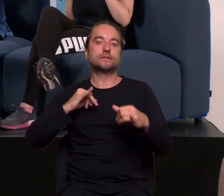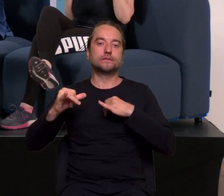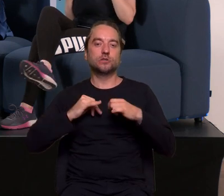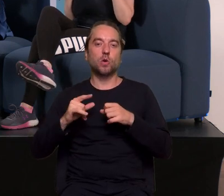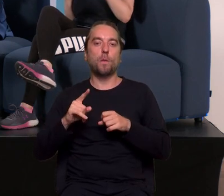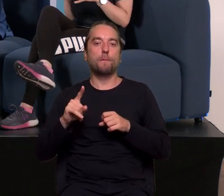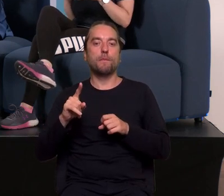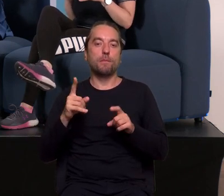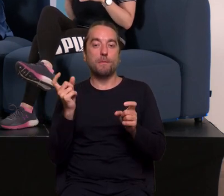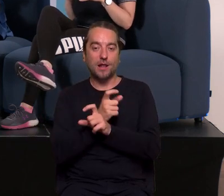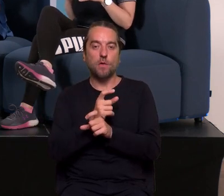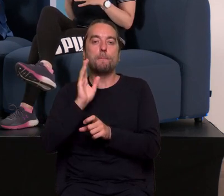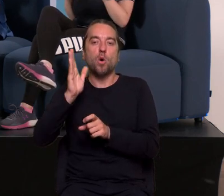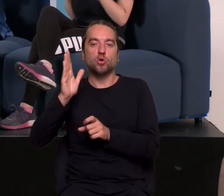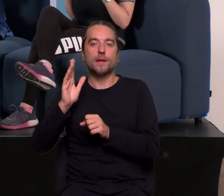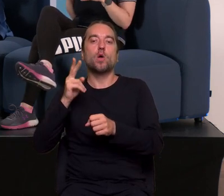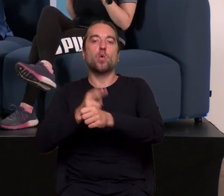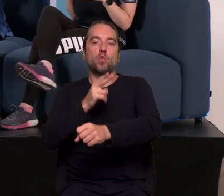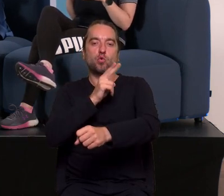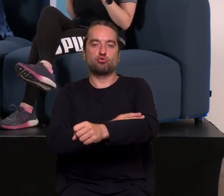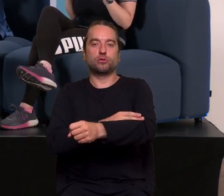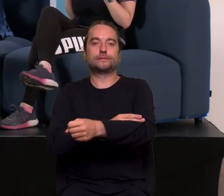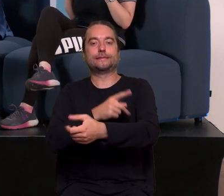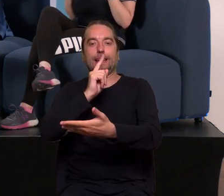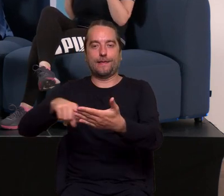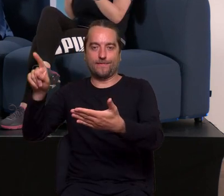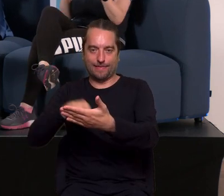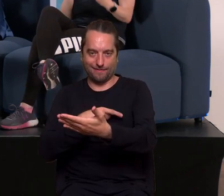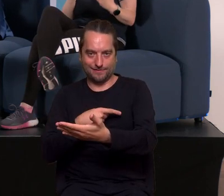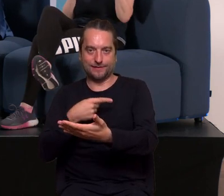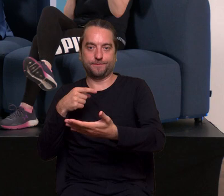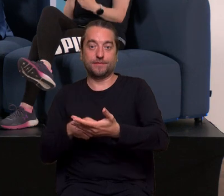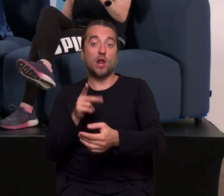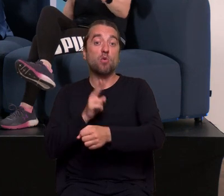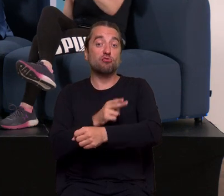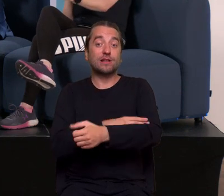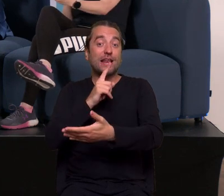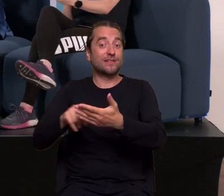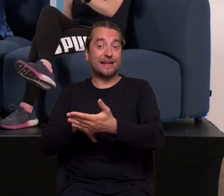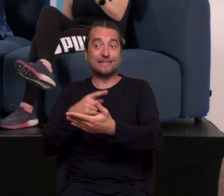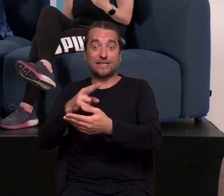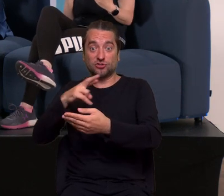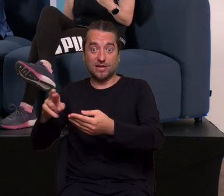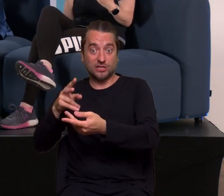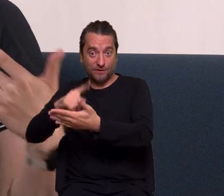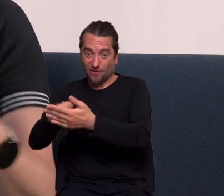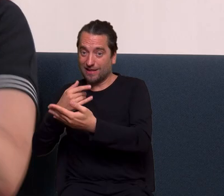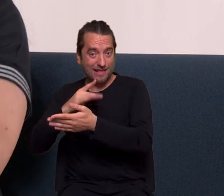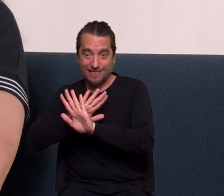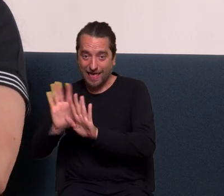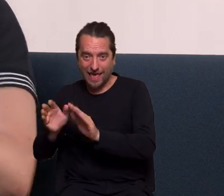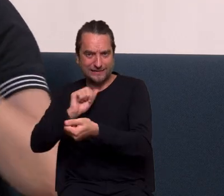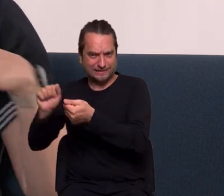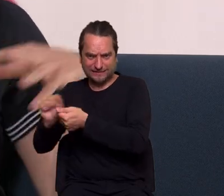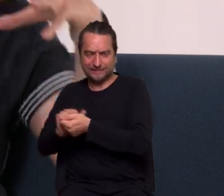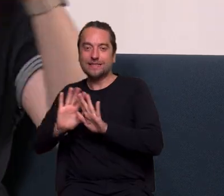zastąpiono siecią tak zwanych urzędów likwidacyjnych. I to jest mega ciekawa rzecz, bo te urzędy likwidacyjne nie miały likwidować rzeczy, jak moglibyśmy się domyślić, nie miały ich